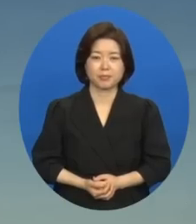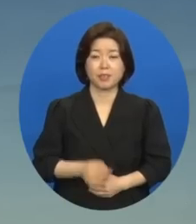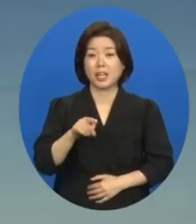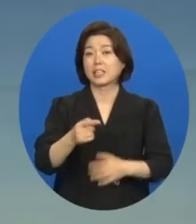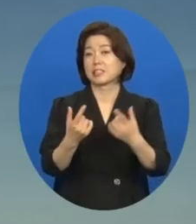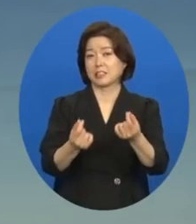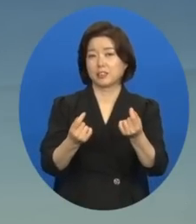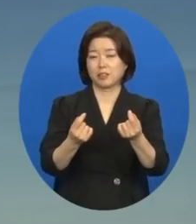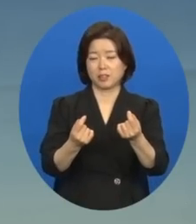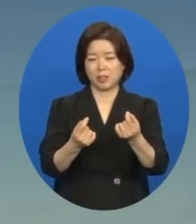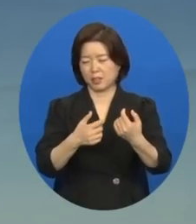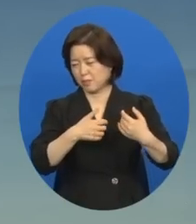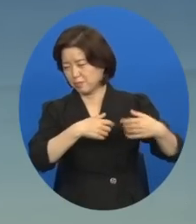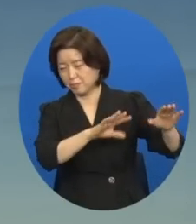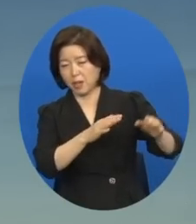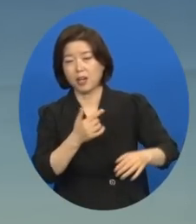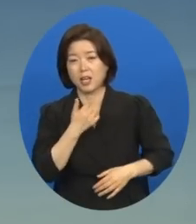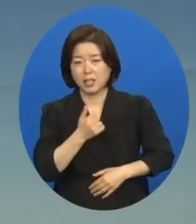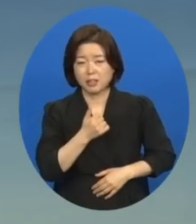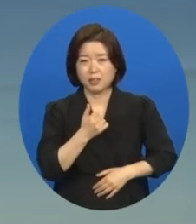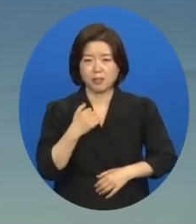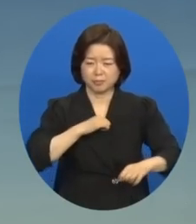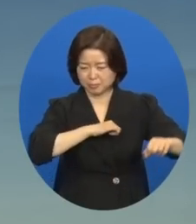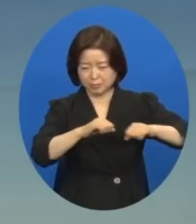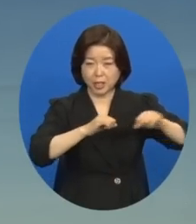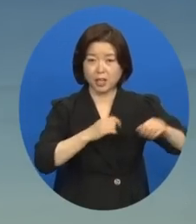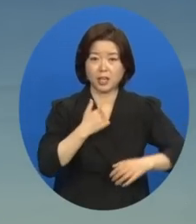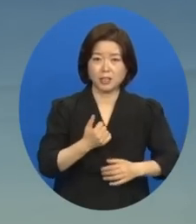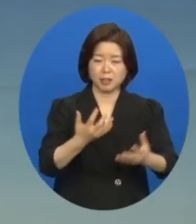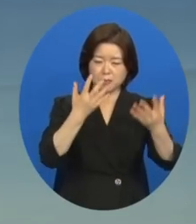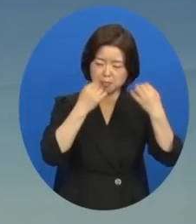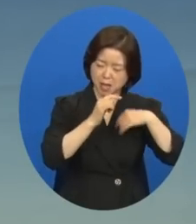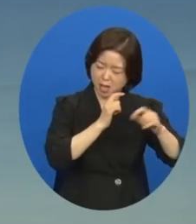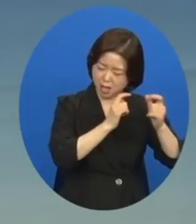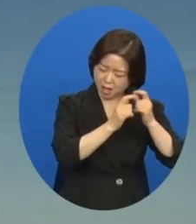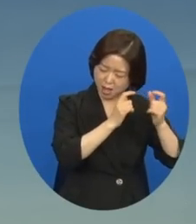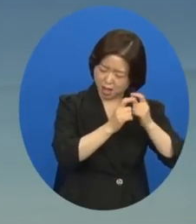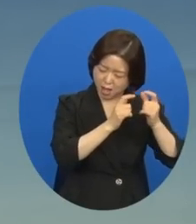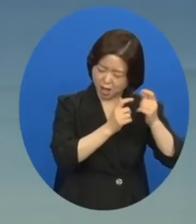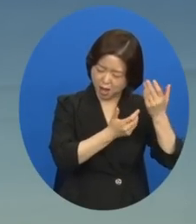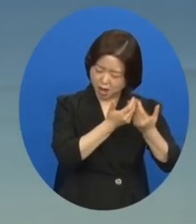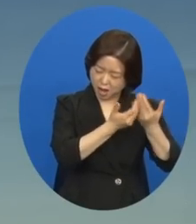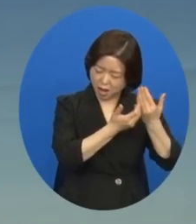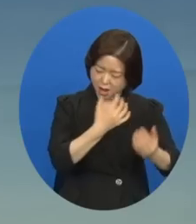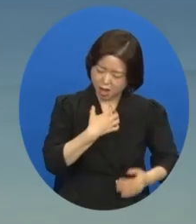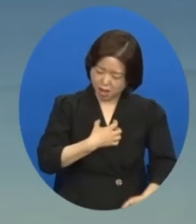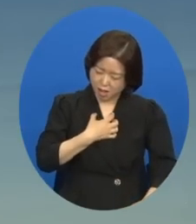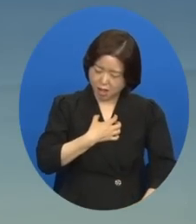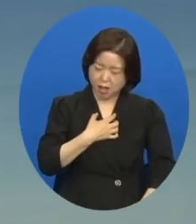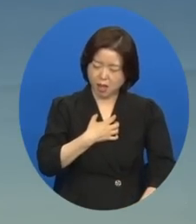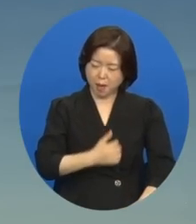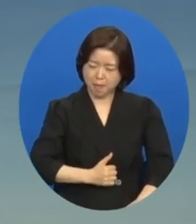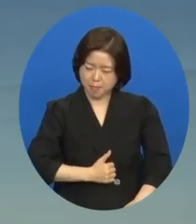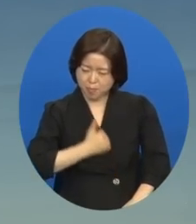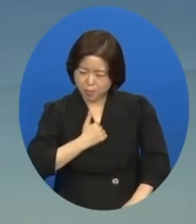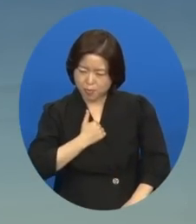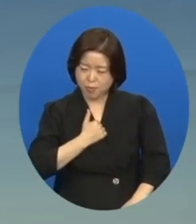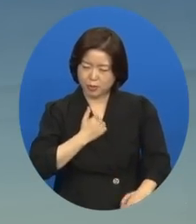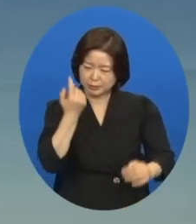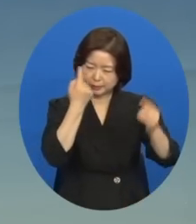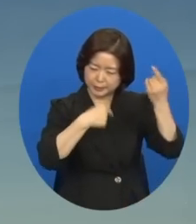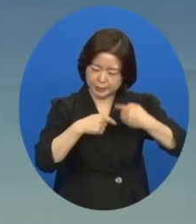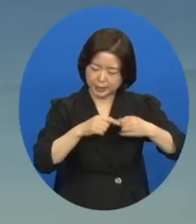그렇게 떨쳐버리려고 몸부림쳤던 그 많은 번민들, 염려들, 분노와